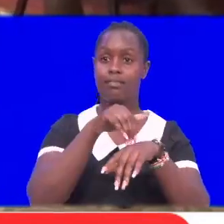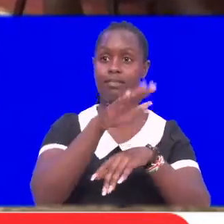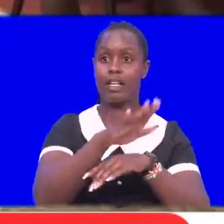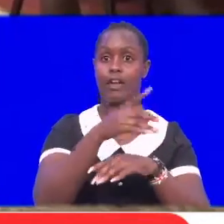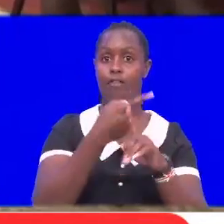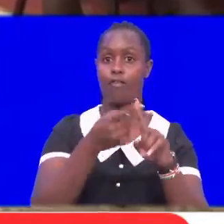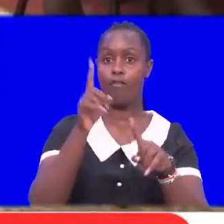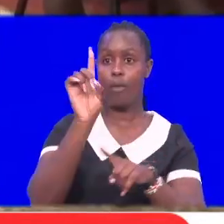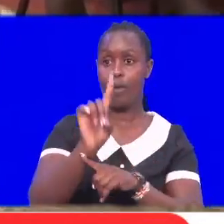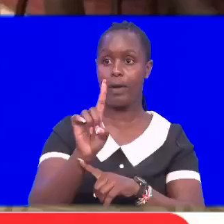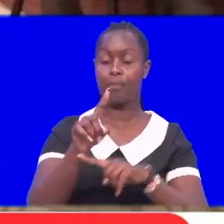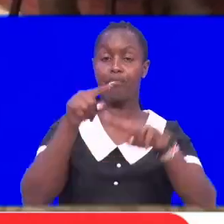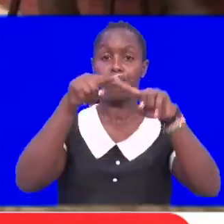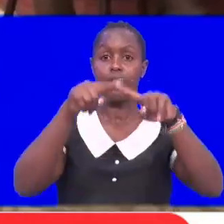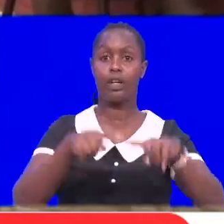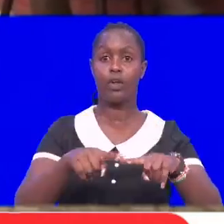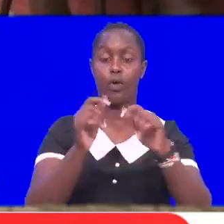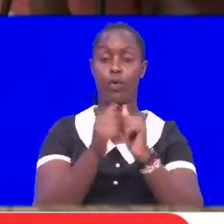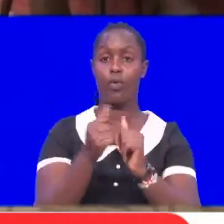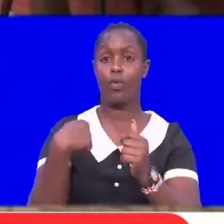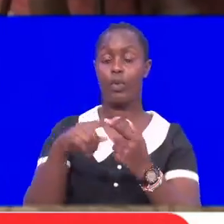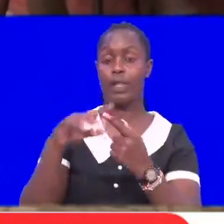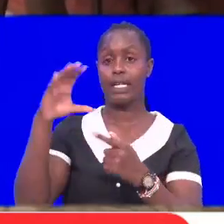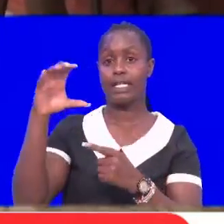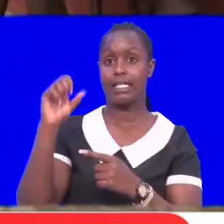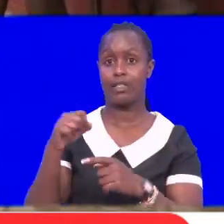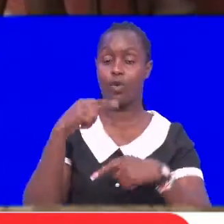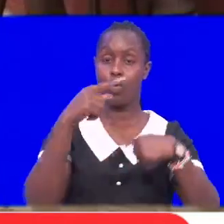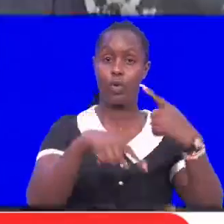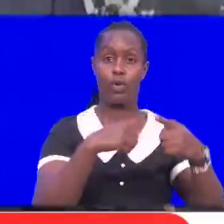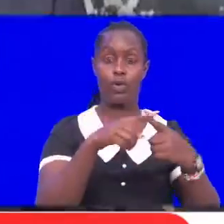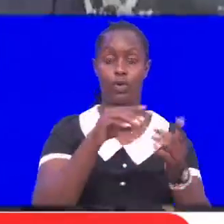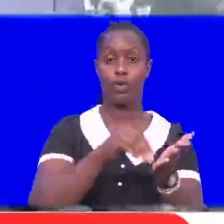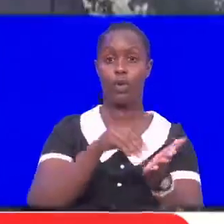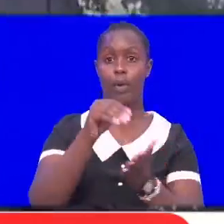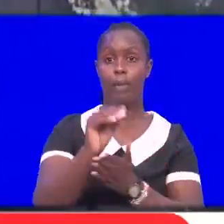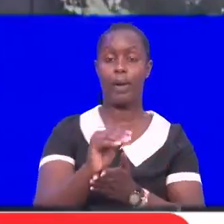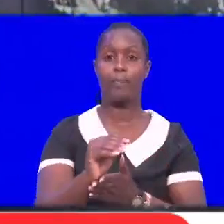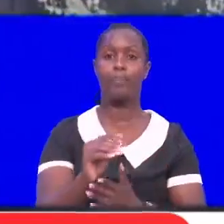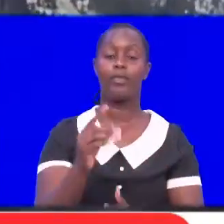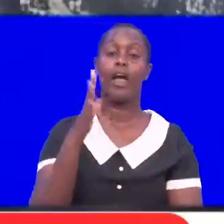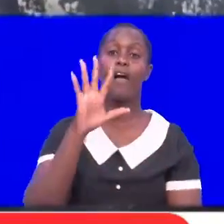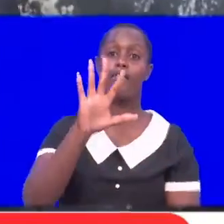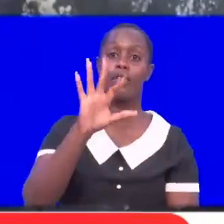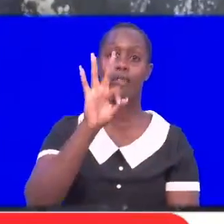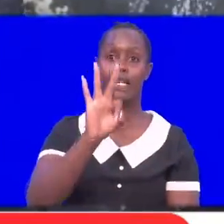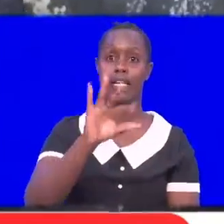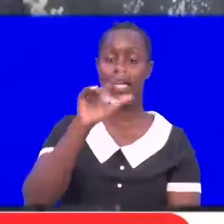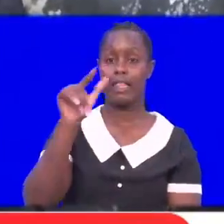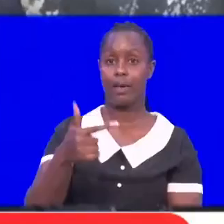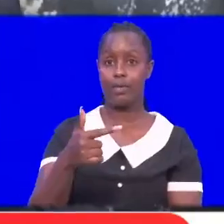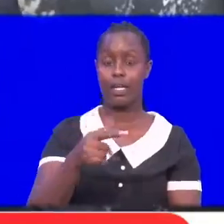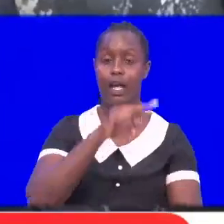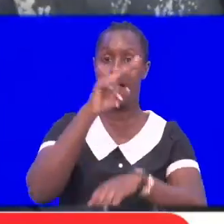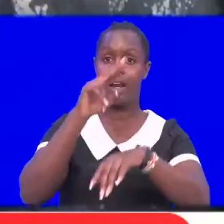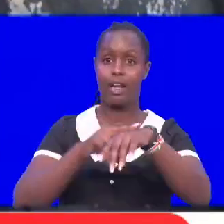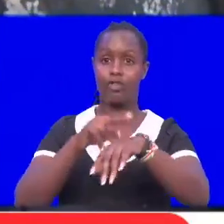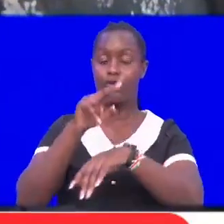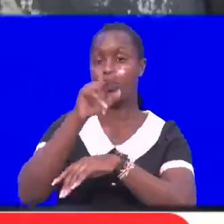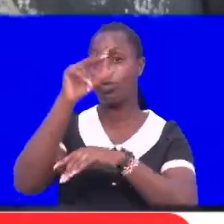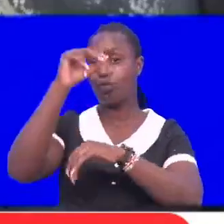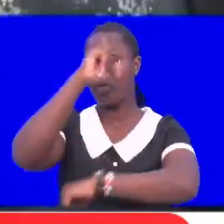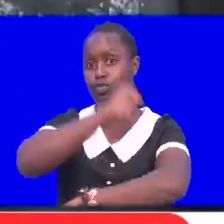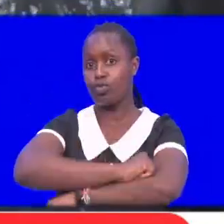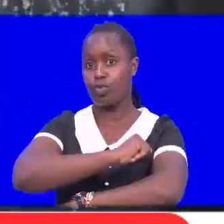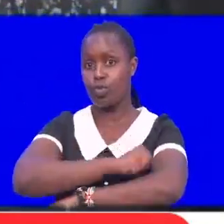na Machogu, wazazi wataendelea kulipa shilingi 1,053 kwa mwaka katika shule za sekondari za kitaifa, huku wale